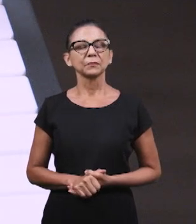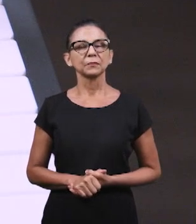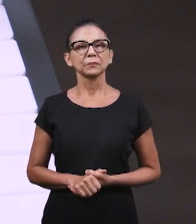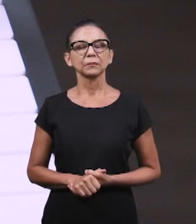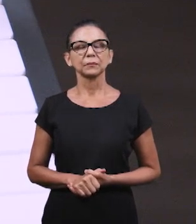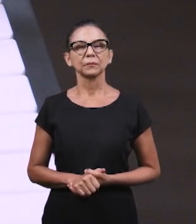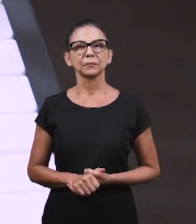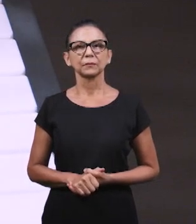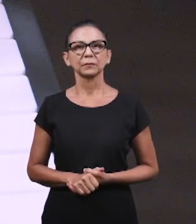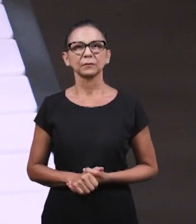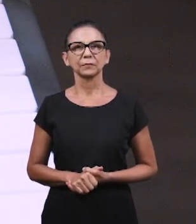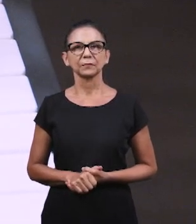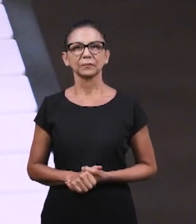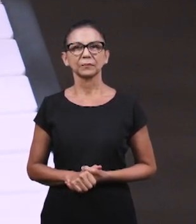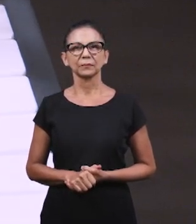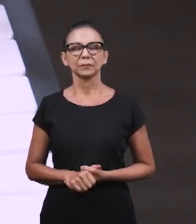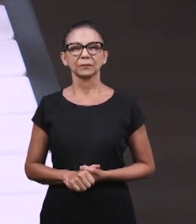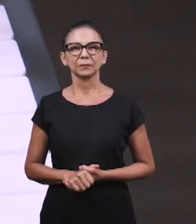si bémol majeur,